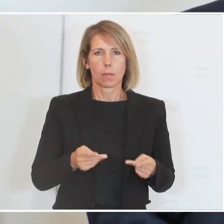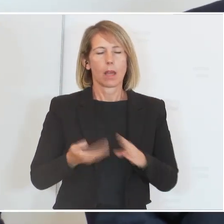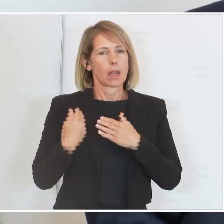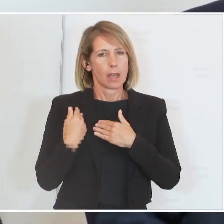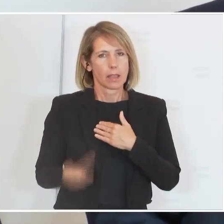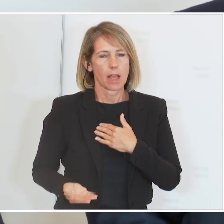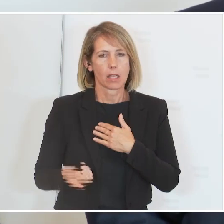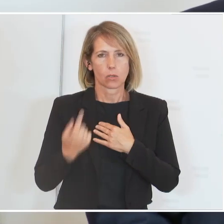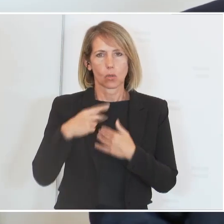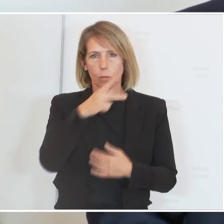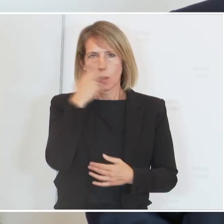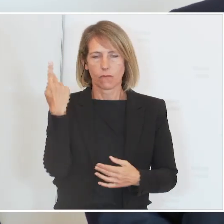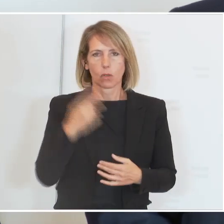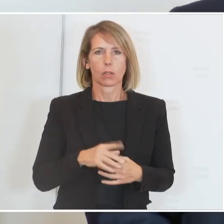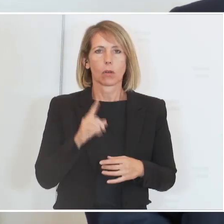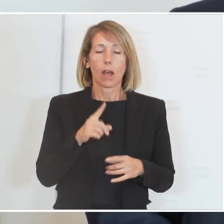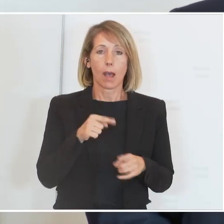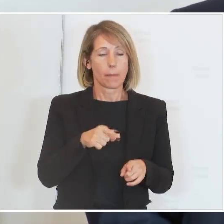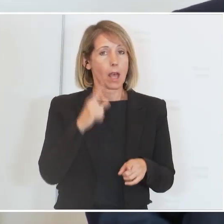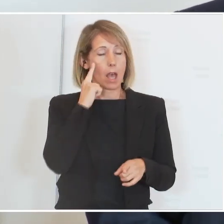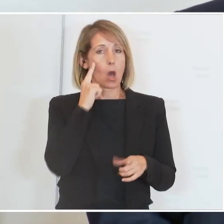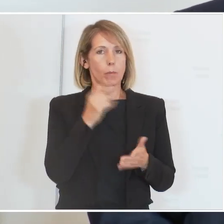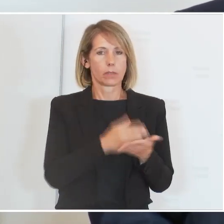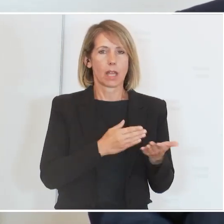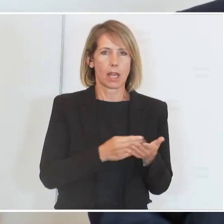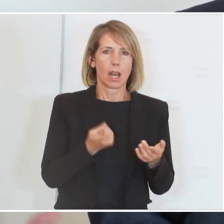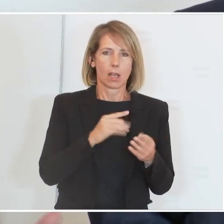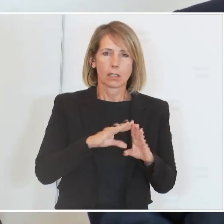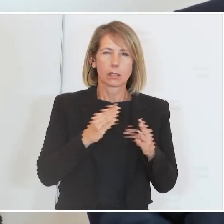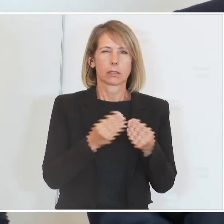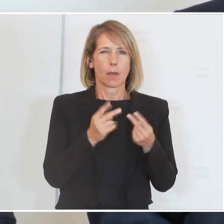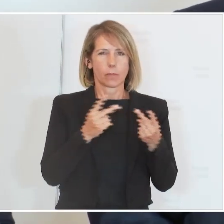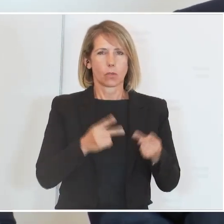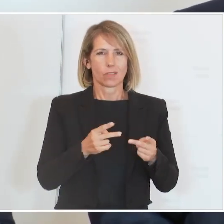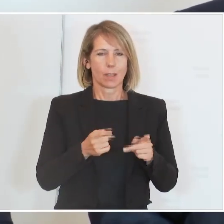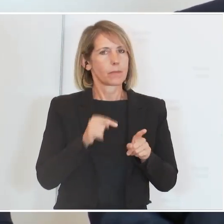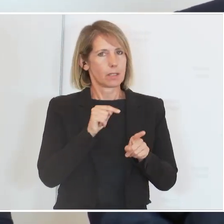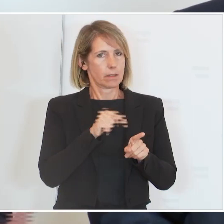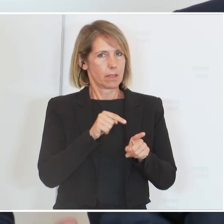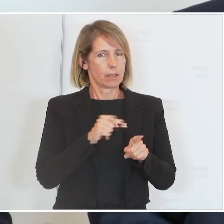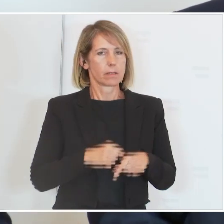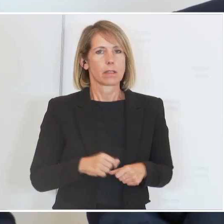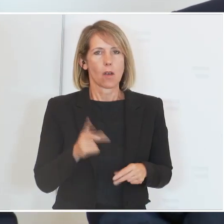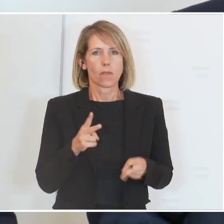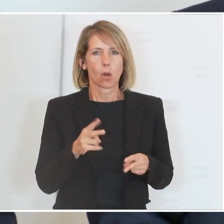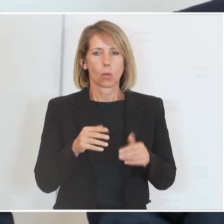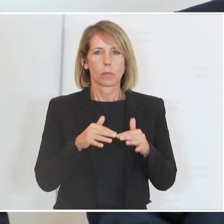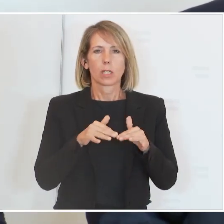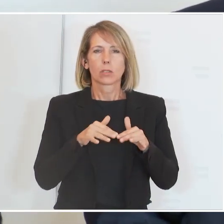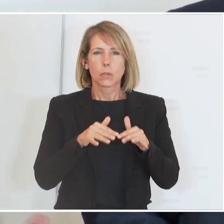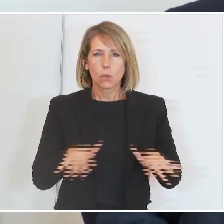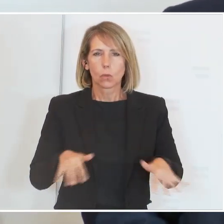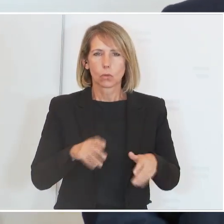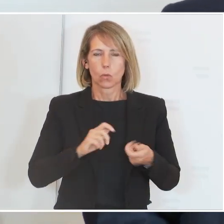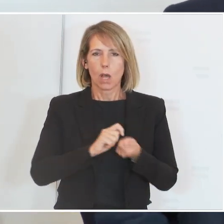wohl der größte und wichtigste Teil dieses Gesamtkonzepts, weil es eine strukturelle Änderung ist,